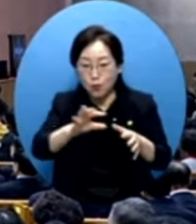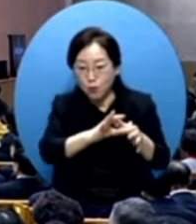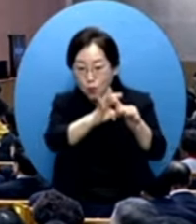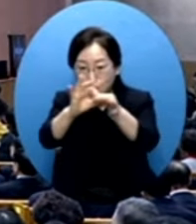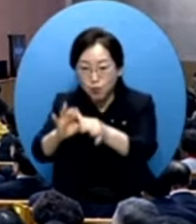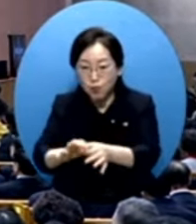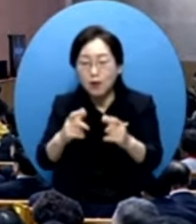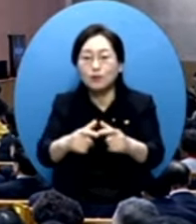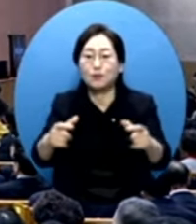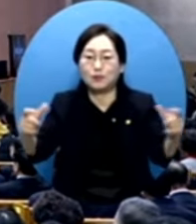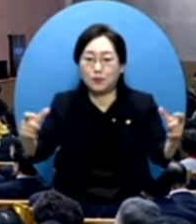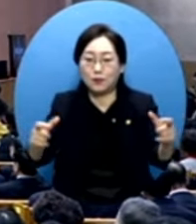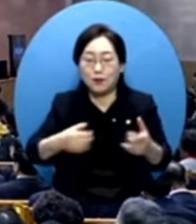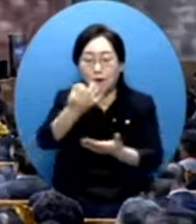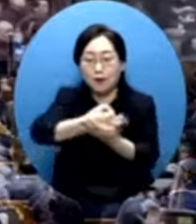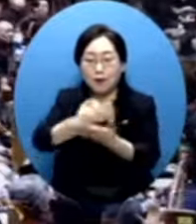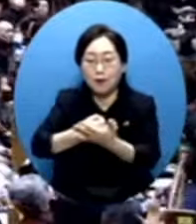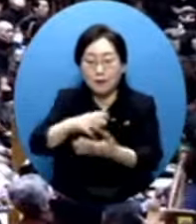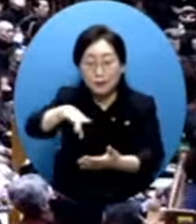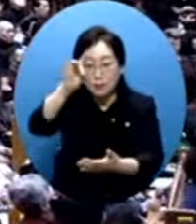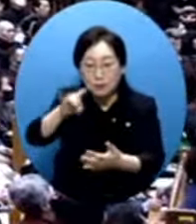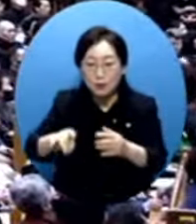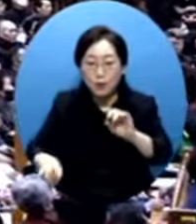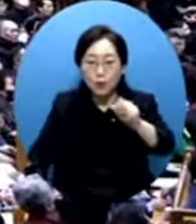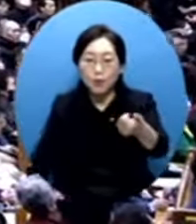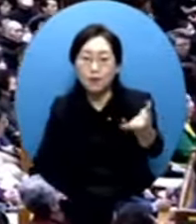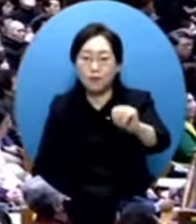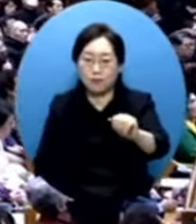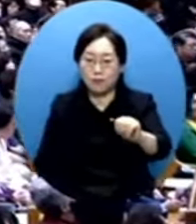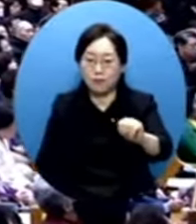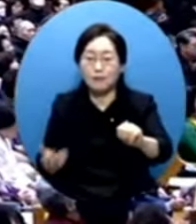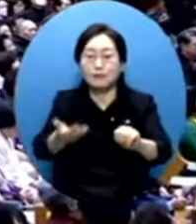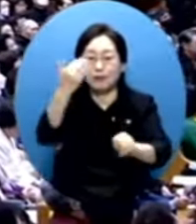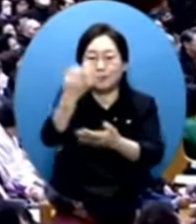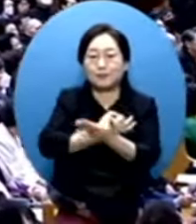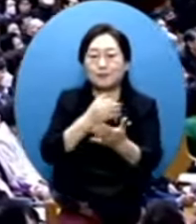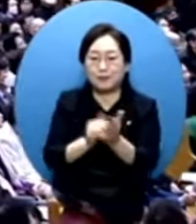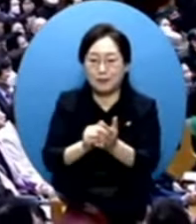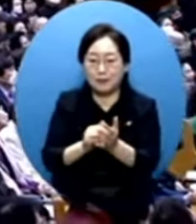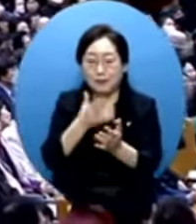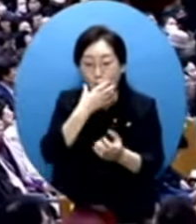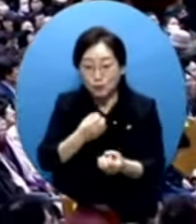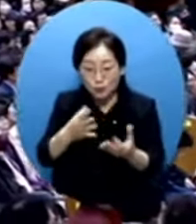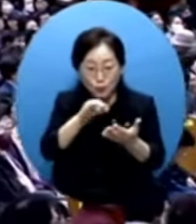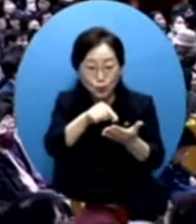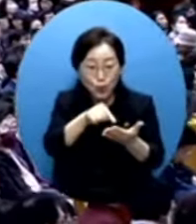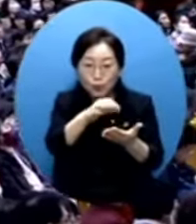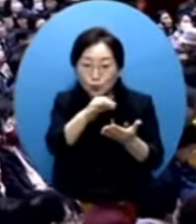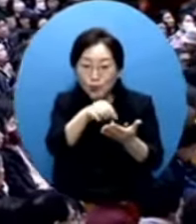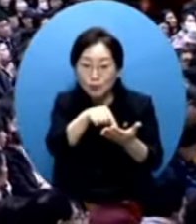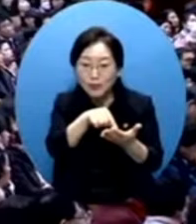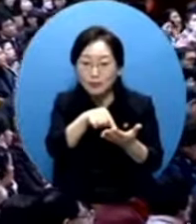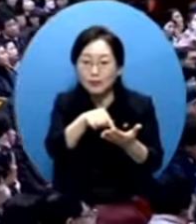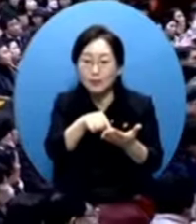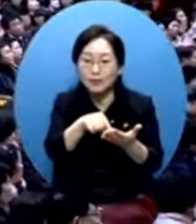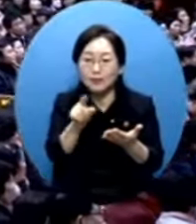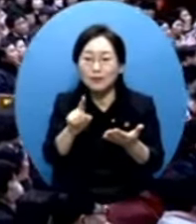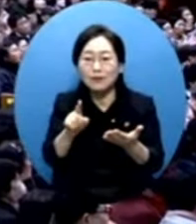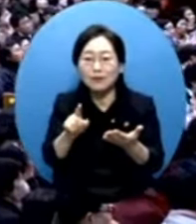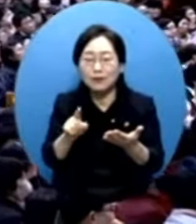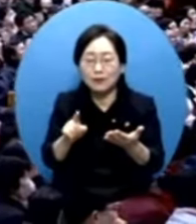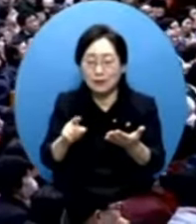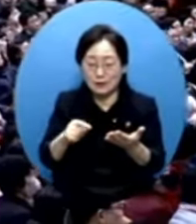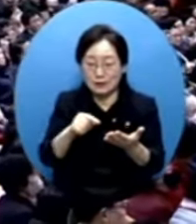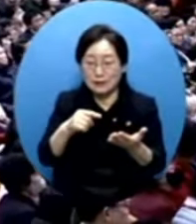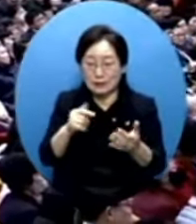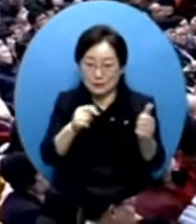매출 매출이 500억을 넘겼습니다 그래서 그 축복받은 그 돈을 가지고 자기 고향에